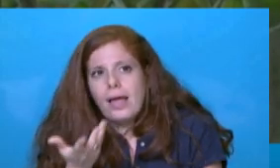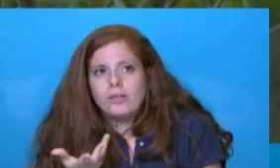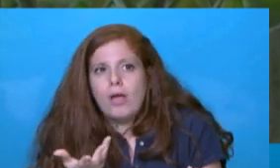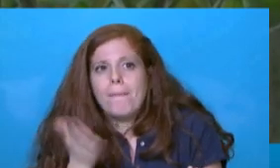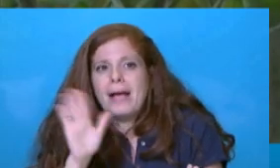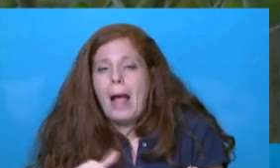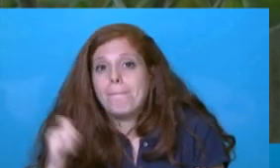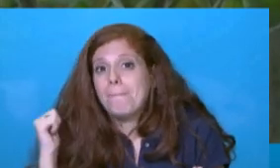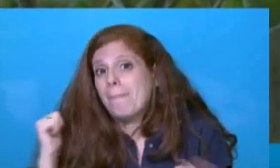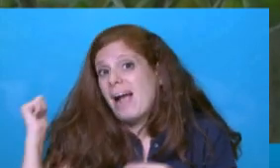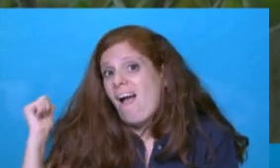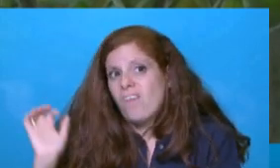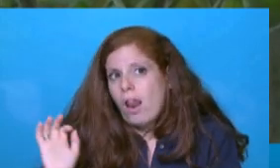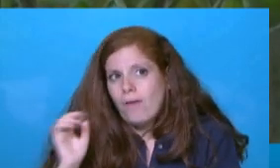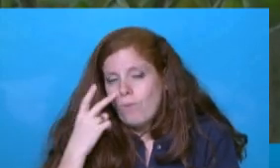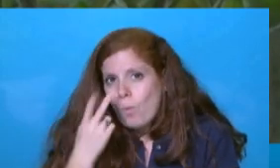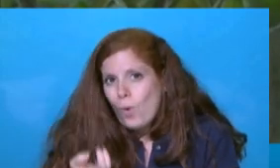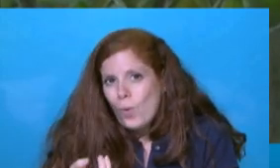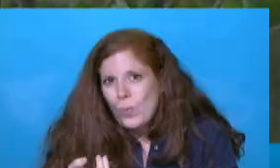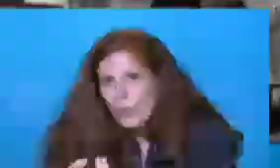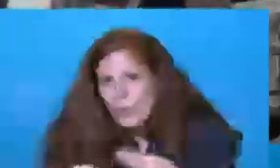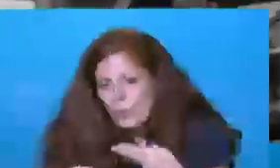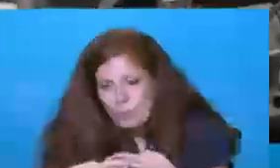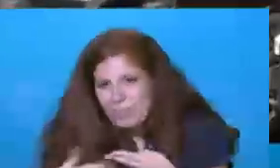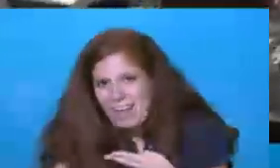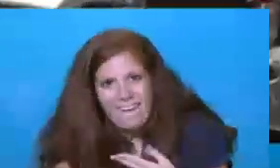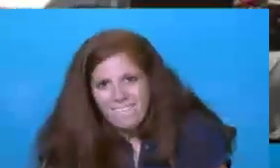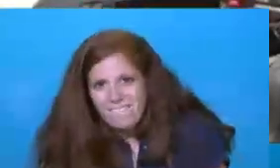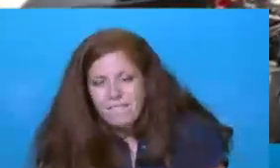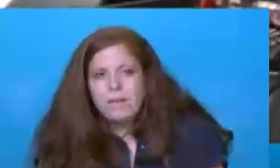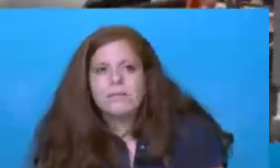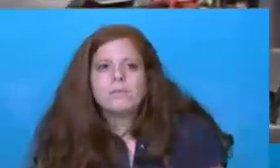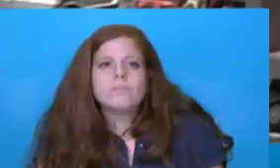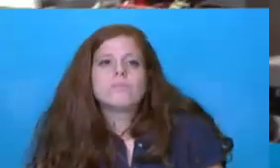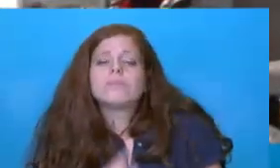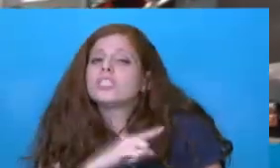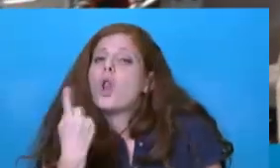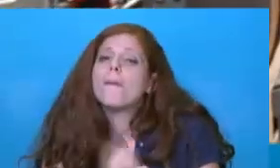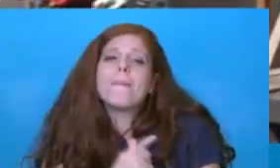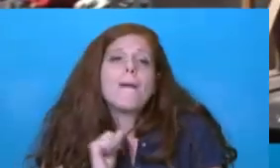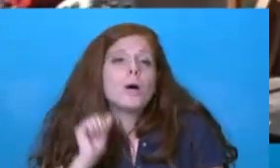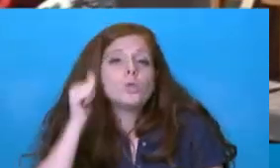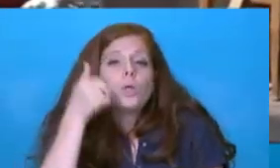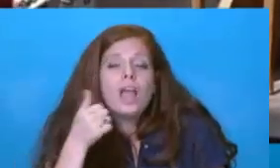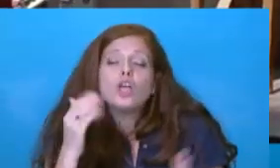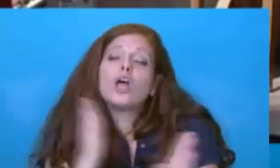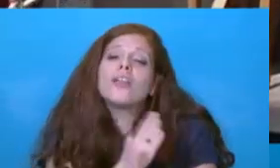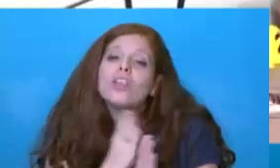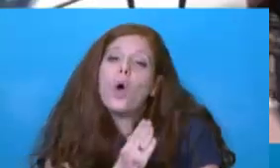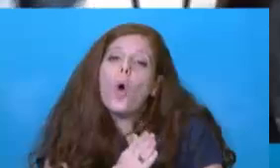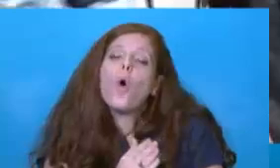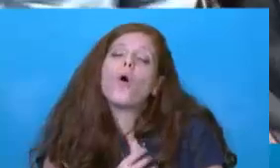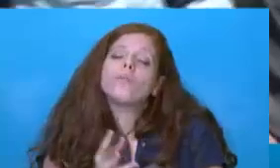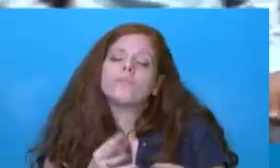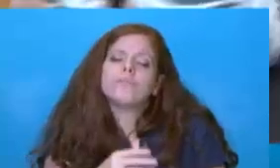אליו, אז הם לא ראו אותו מתקרב. זו לא הפעם הראשונה שהטרור מכה במשפחת נביס מאלעזר.